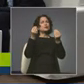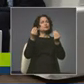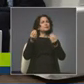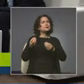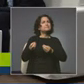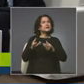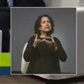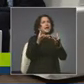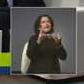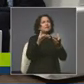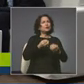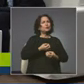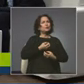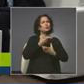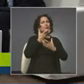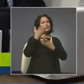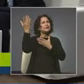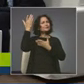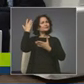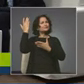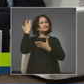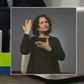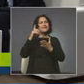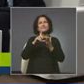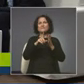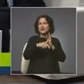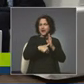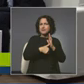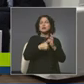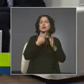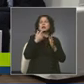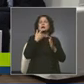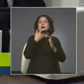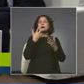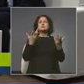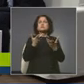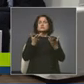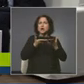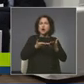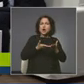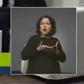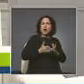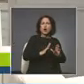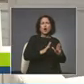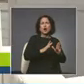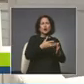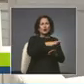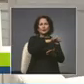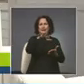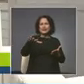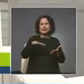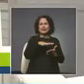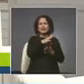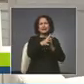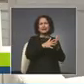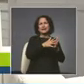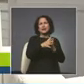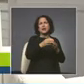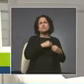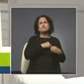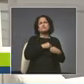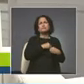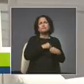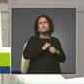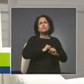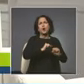на онова време. В умерен писателски тон говори за родните болки, но също така зачита и раните, които си